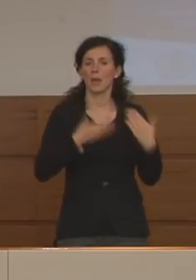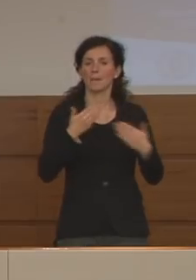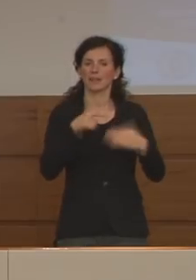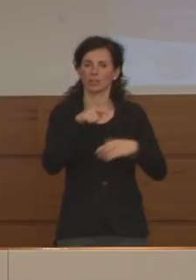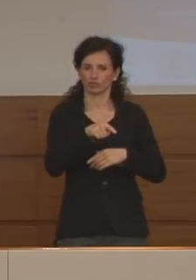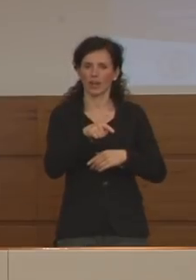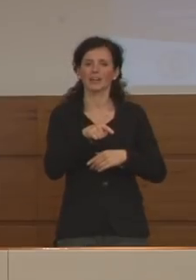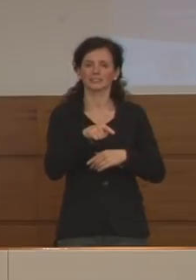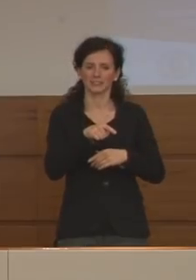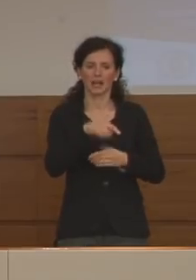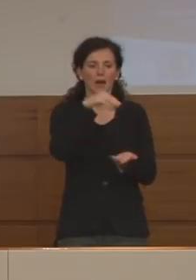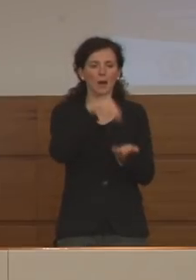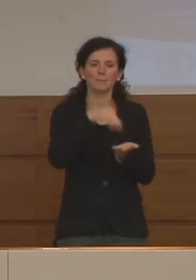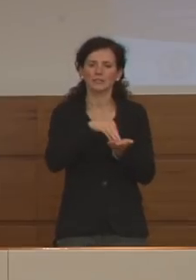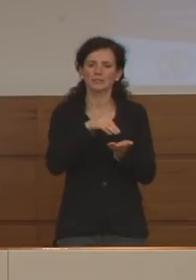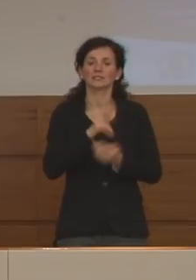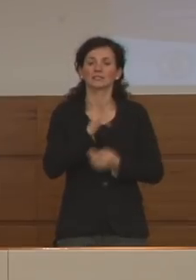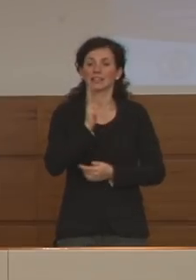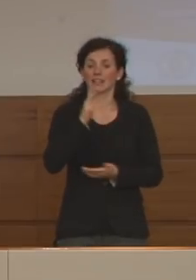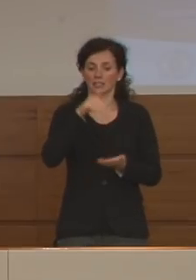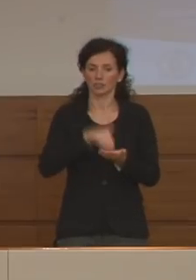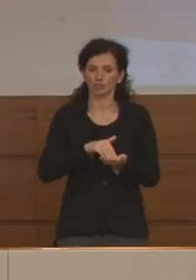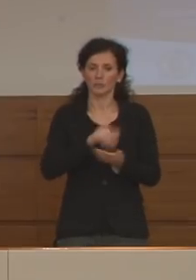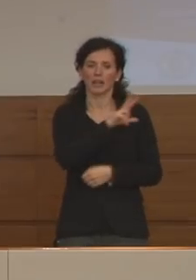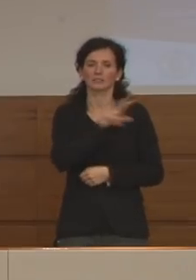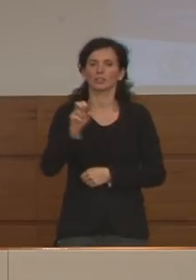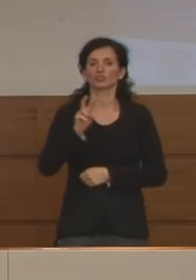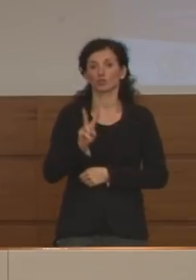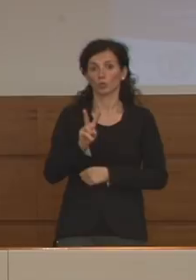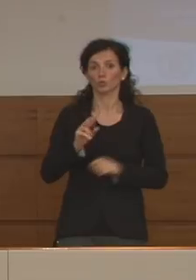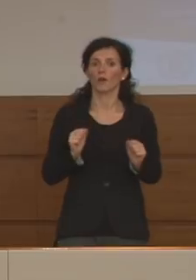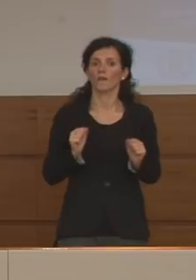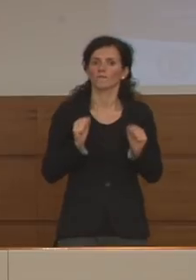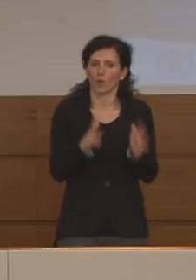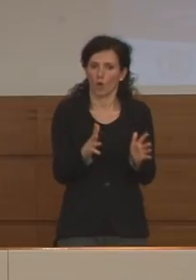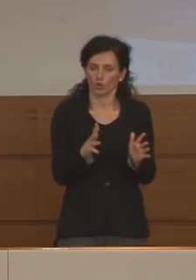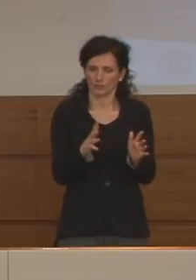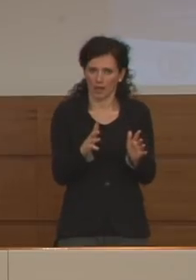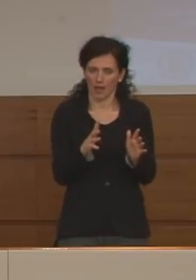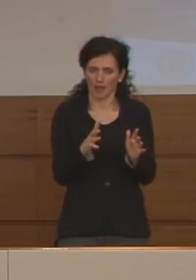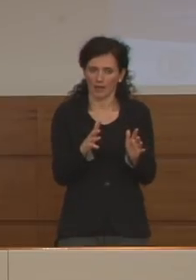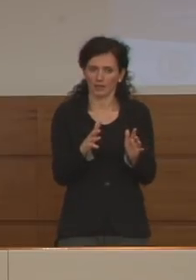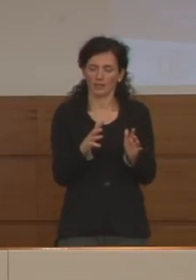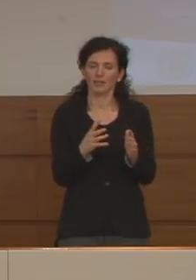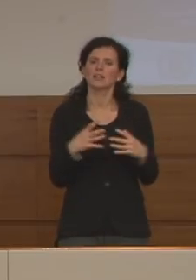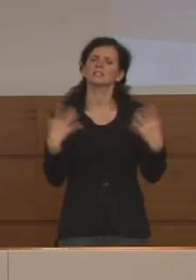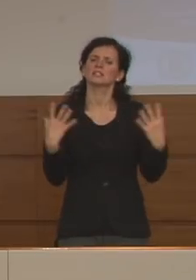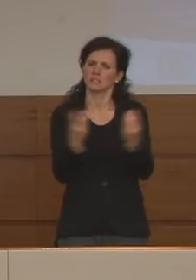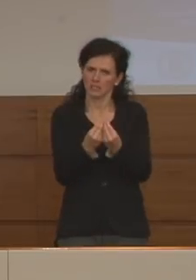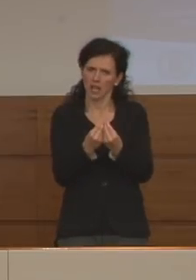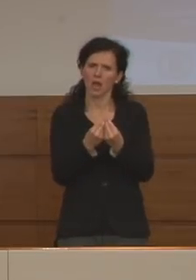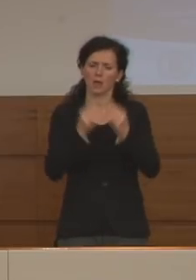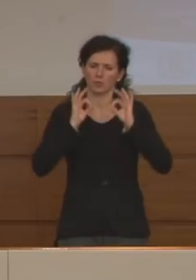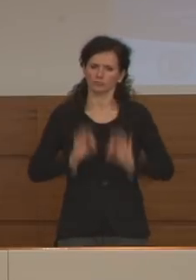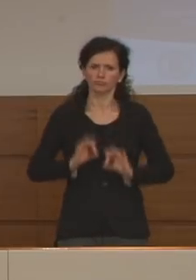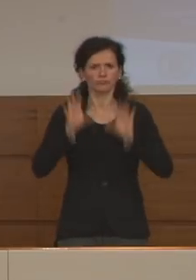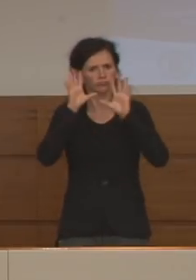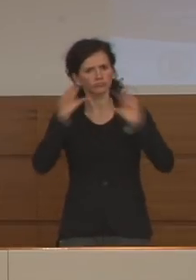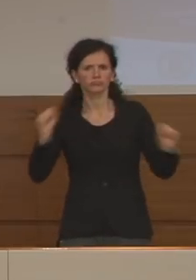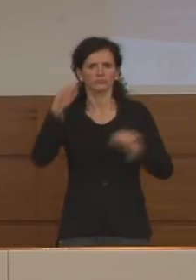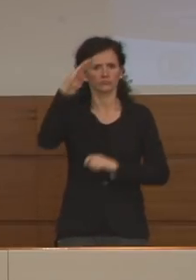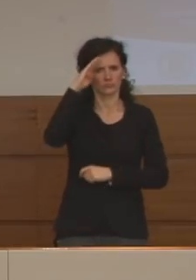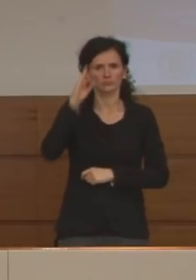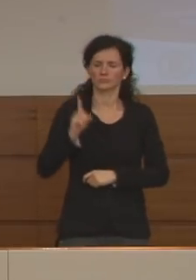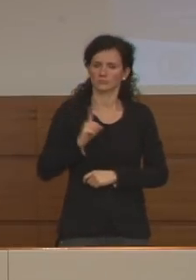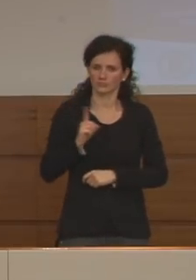sono stati impiegati 13.302 volontari a cui si aggiungono le forze dell'ordine le forze armate